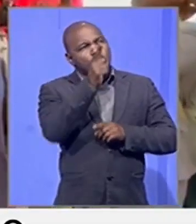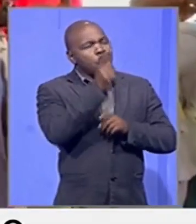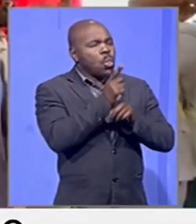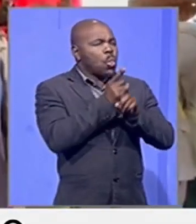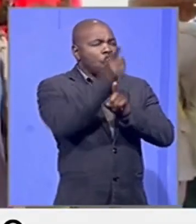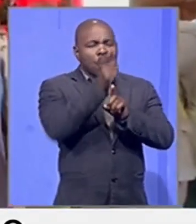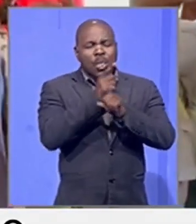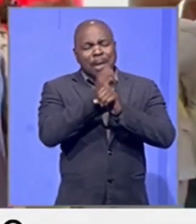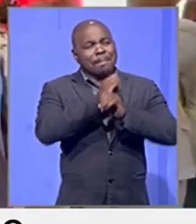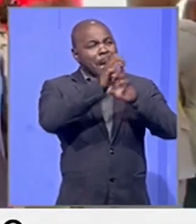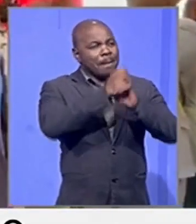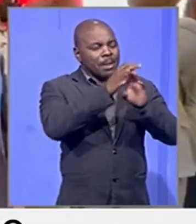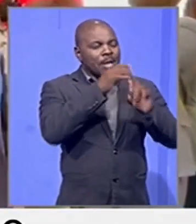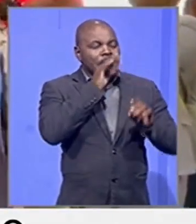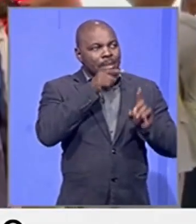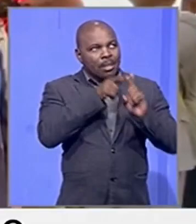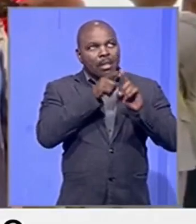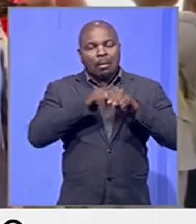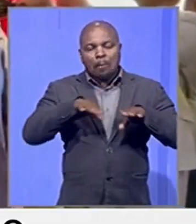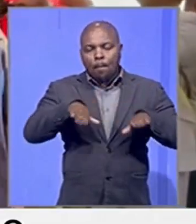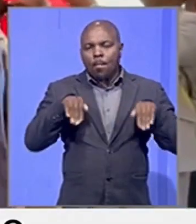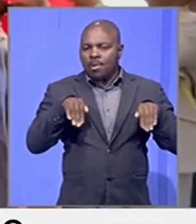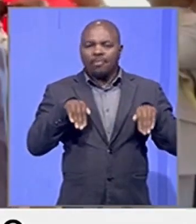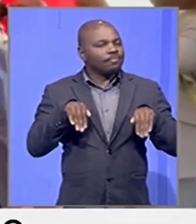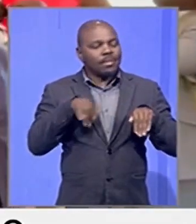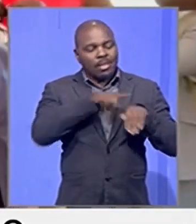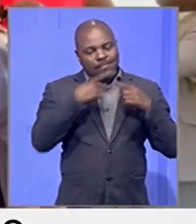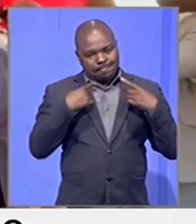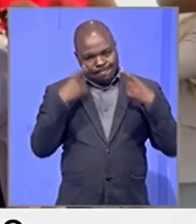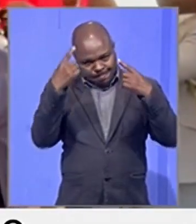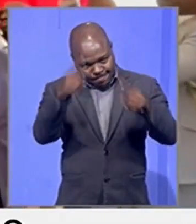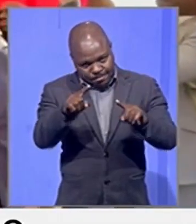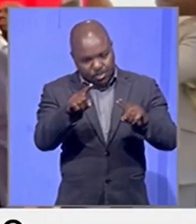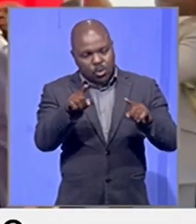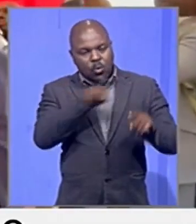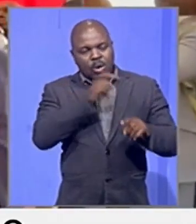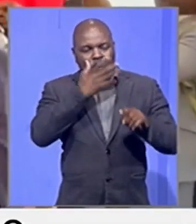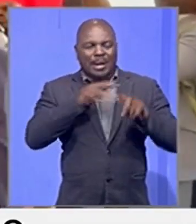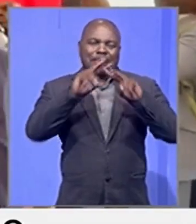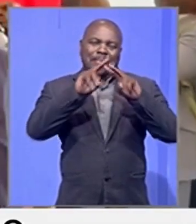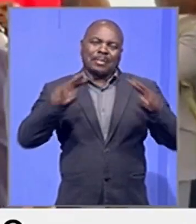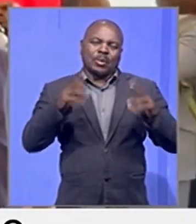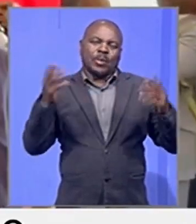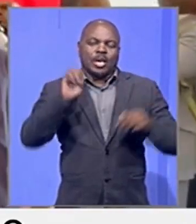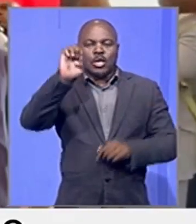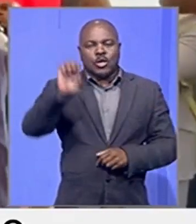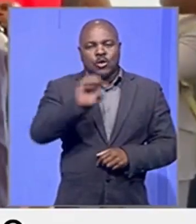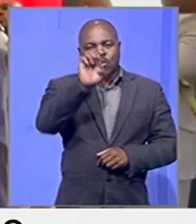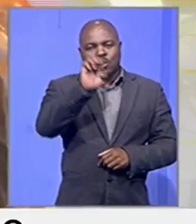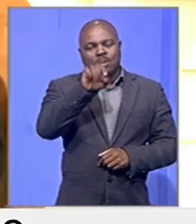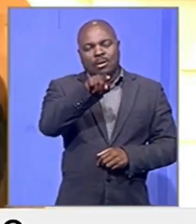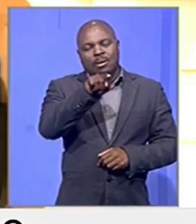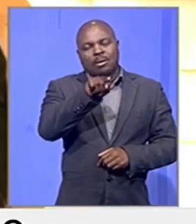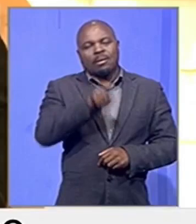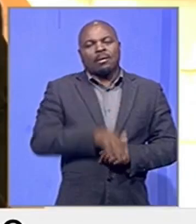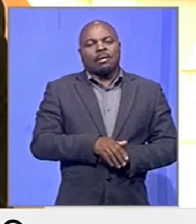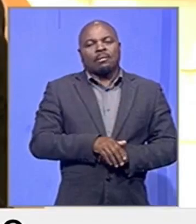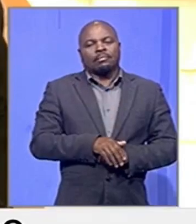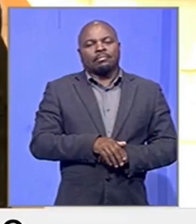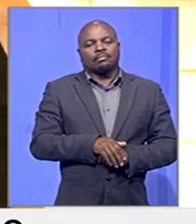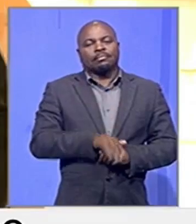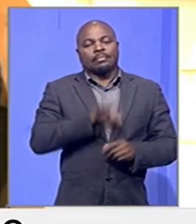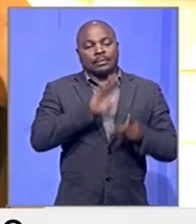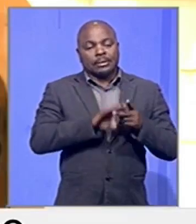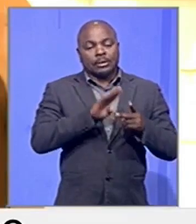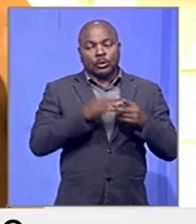go ba kgoreletsa mo maikaelelong a bona a go lere kagiso kwa botlhaba jwa Europa. The launching of the missiles